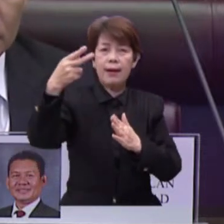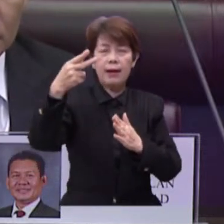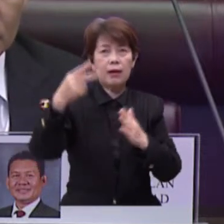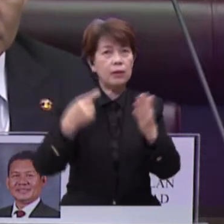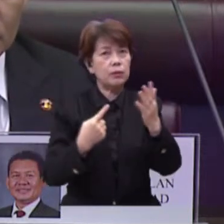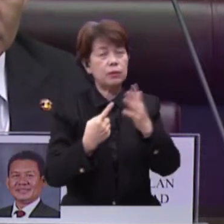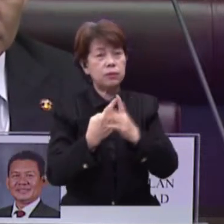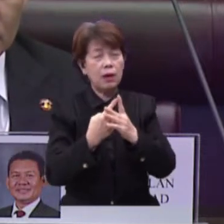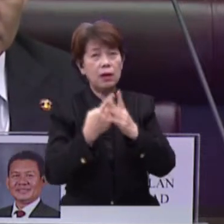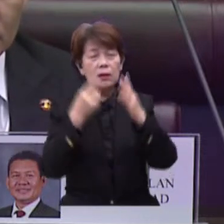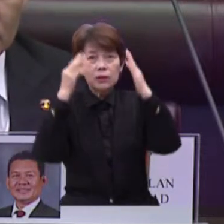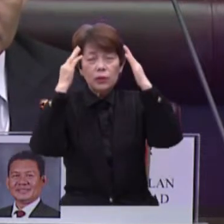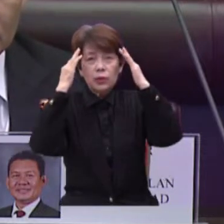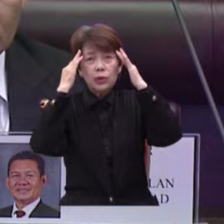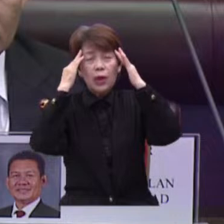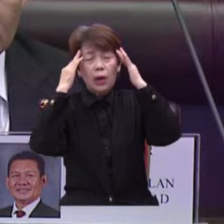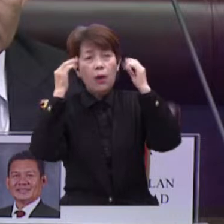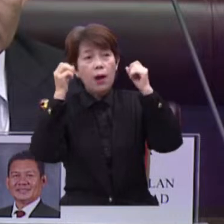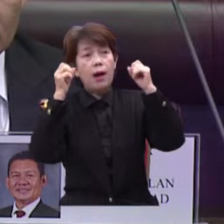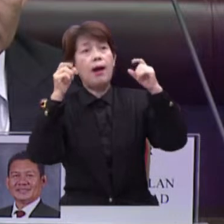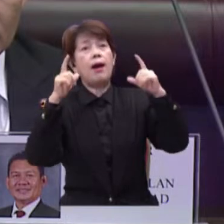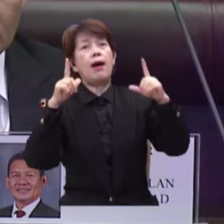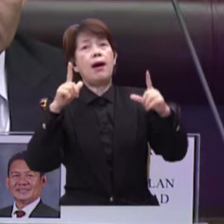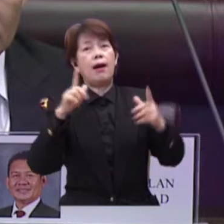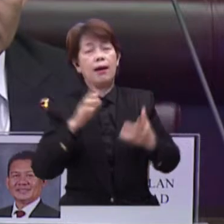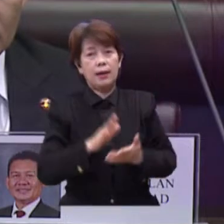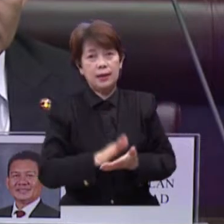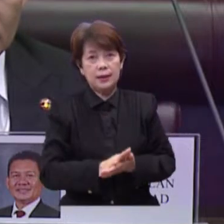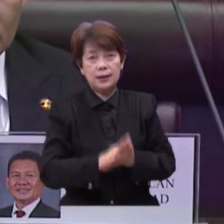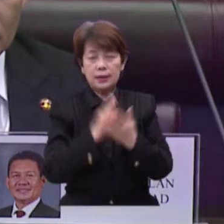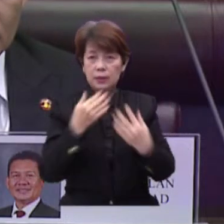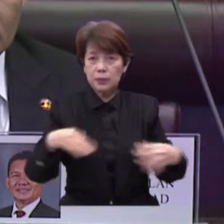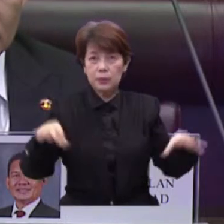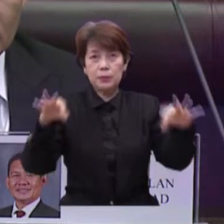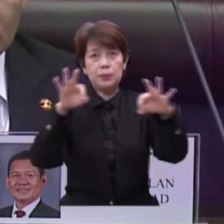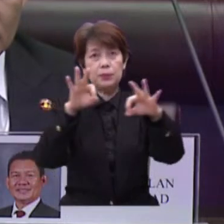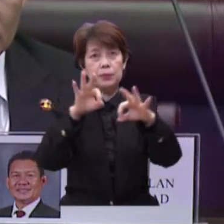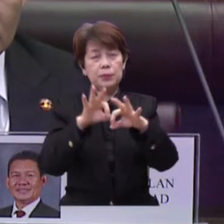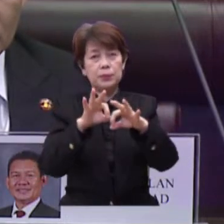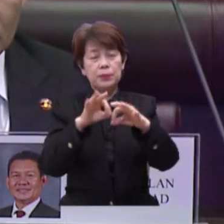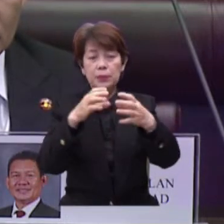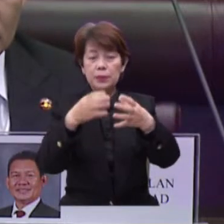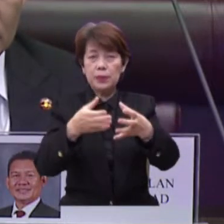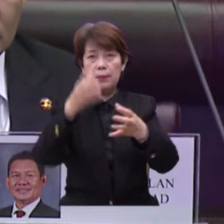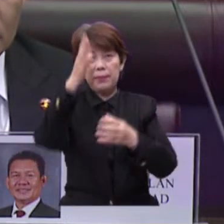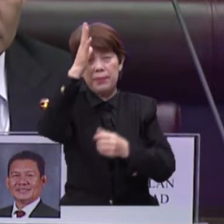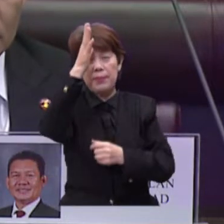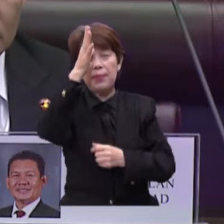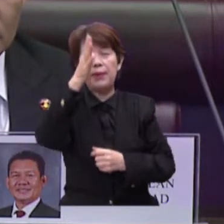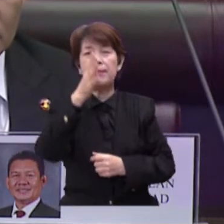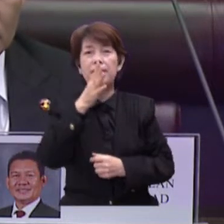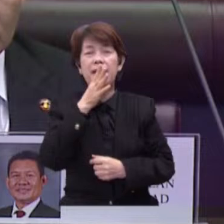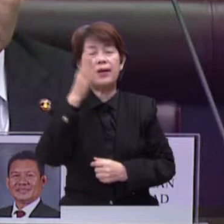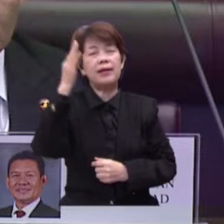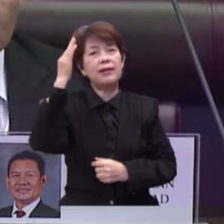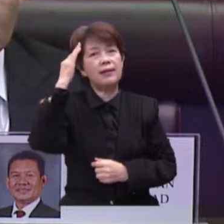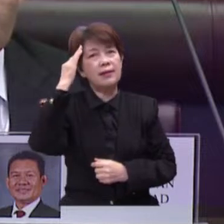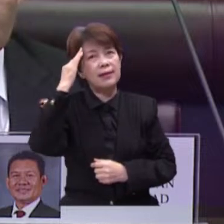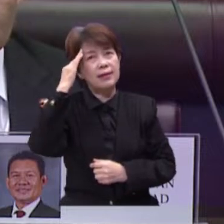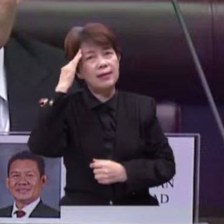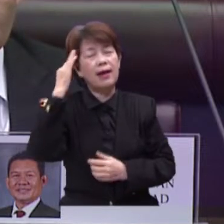kesadaran dan meningkatkan kesadaran terutamanya di kalangan ibu bapak supaya mereka tahu mengesan